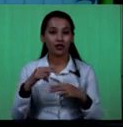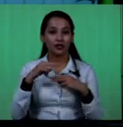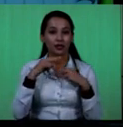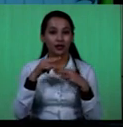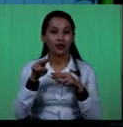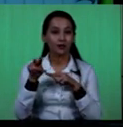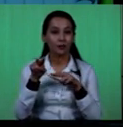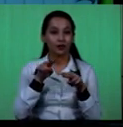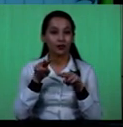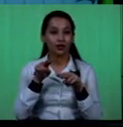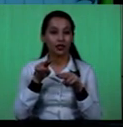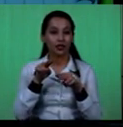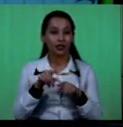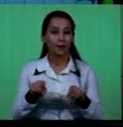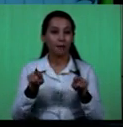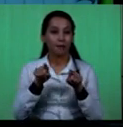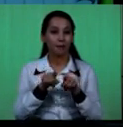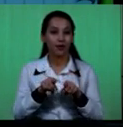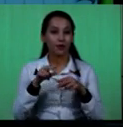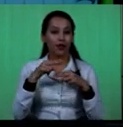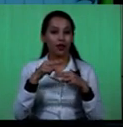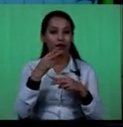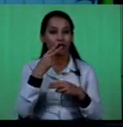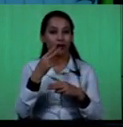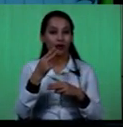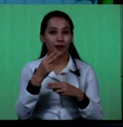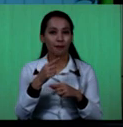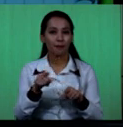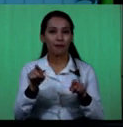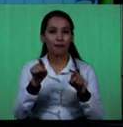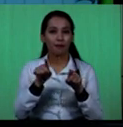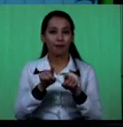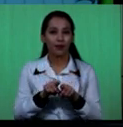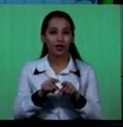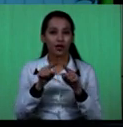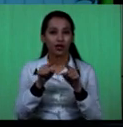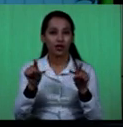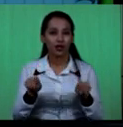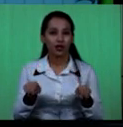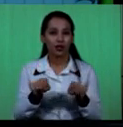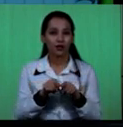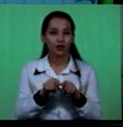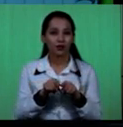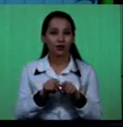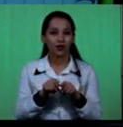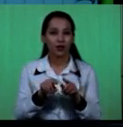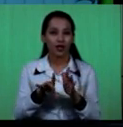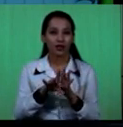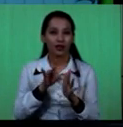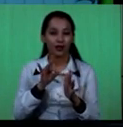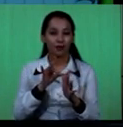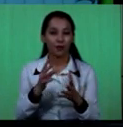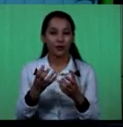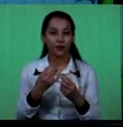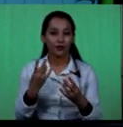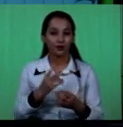bilan ularni kuzating. E'tibor bergan bo'lsangiz, ushbu kartochkalarda 4 tadan kataklar bor